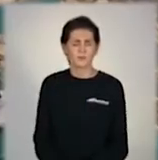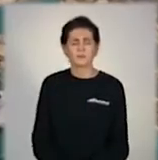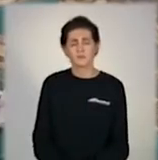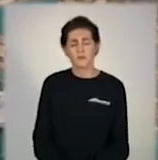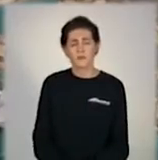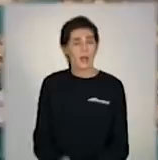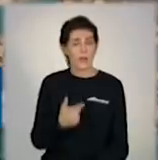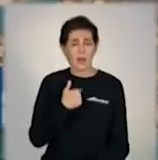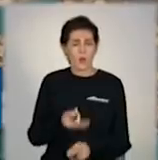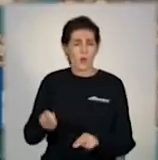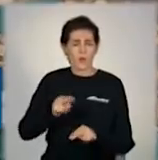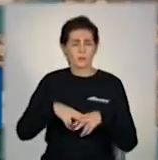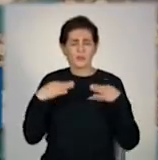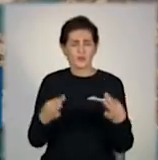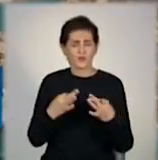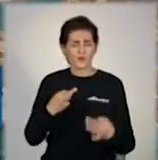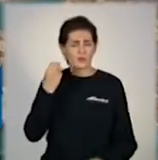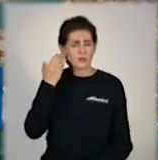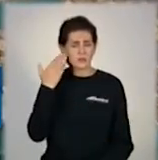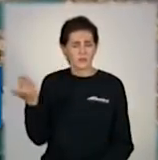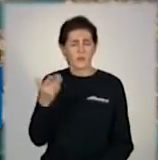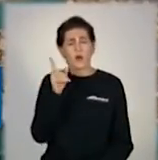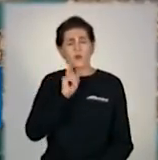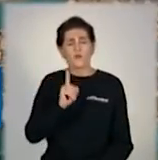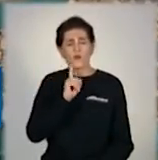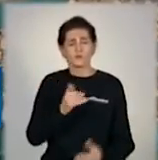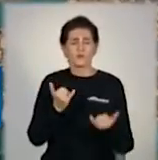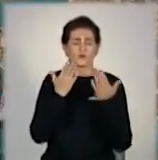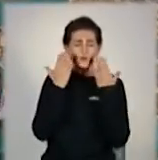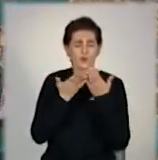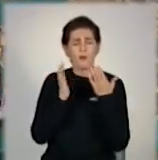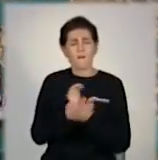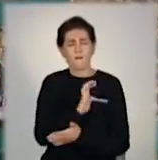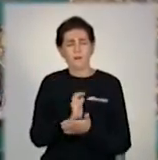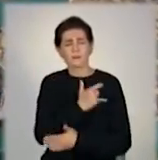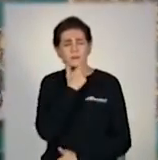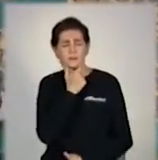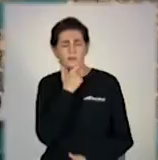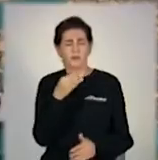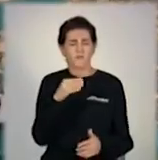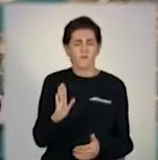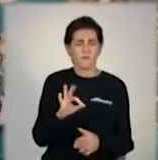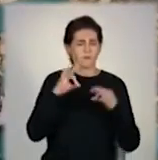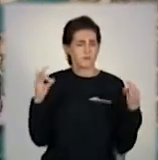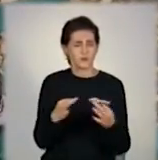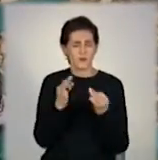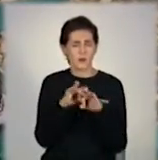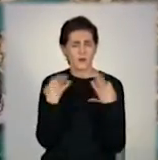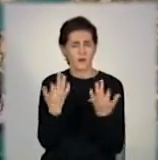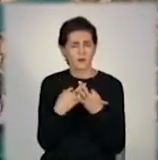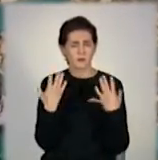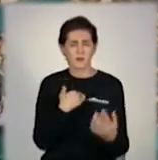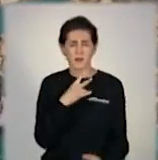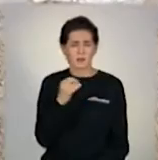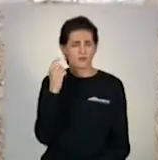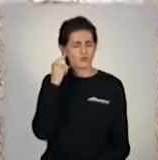не знаю. І ви знаєте, як то ж вроді регулярно і читаю газету, і смотрю по телевізору, ніхто нічого об этом, я, по крайній мірі,